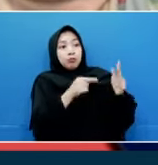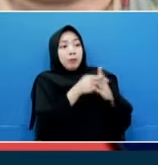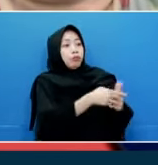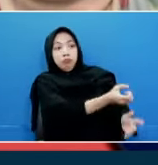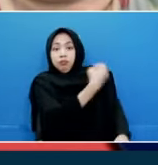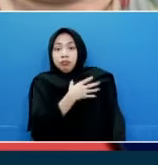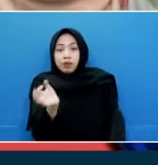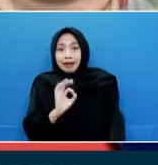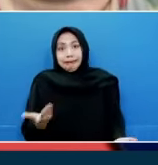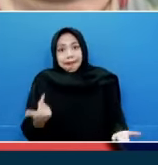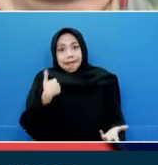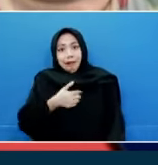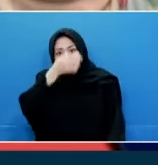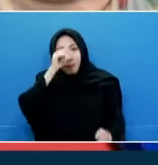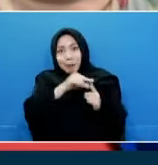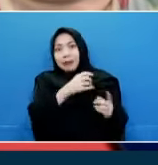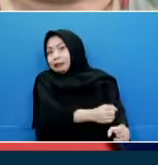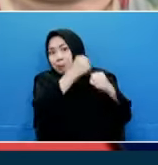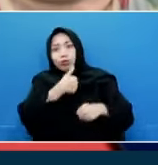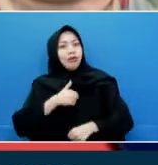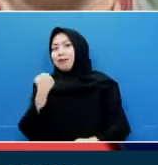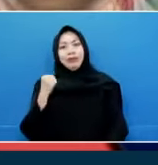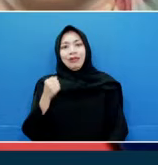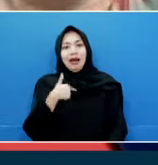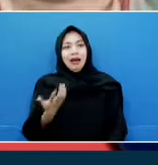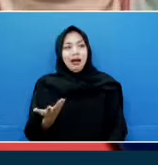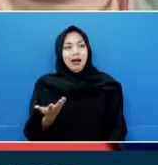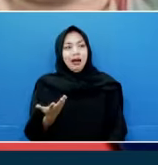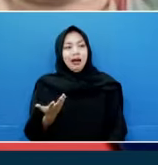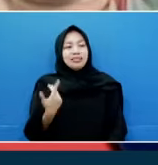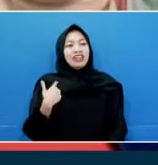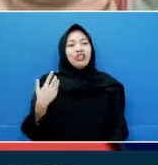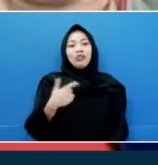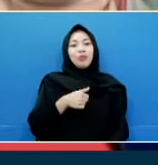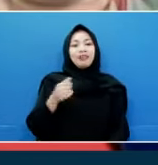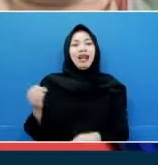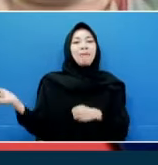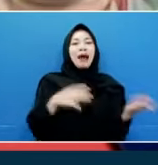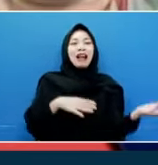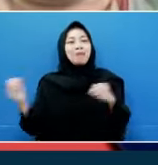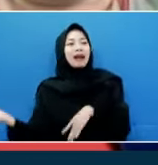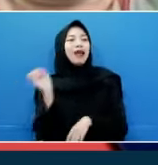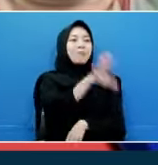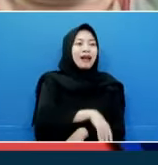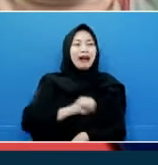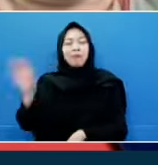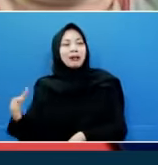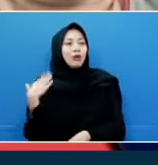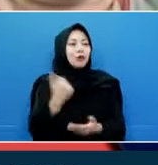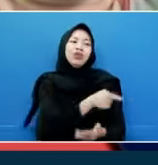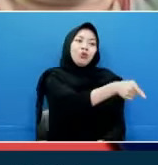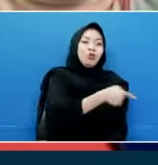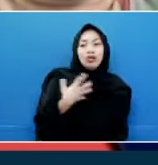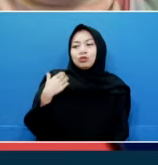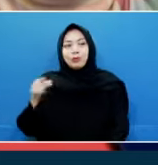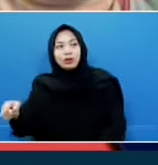selaku sat pool PP ya kemudian mka juga tidak akan gerak begitu ya saling lempar tanggung jawab seperti nah ini ada sebuah kejadian yang akhirnya